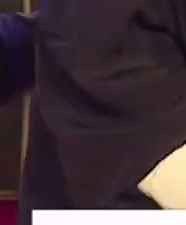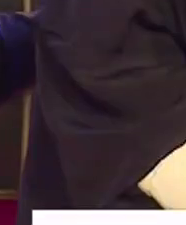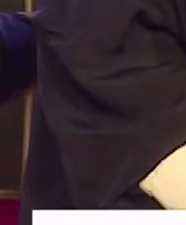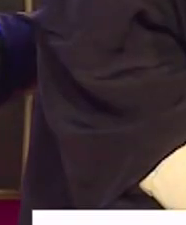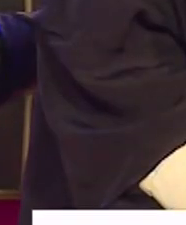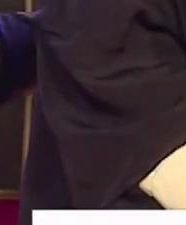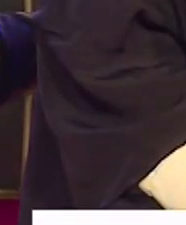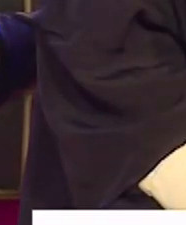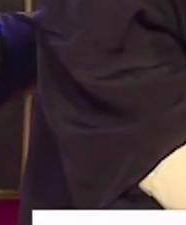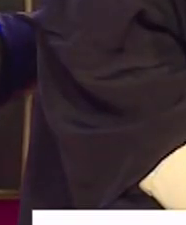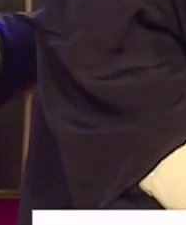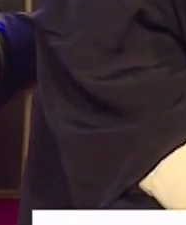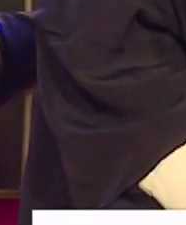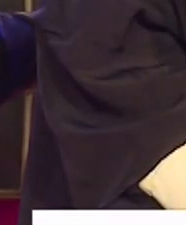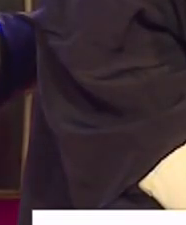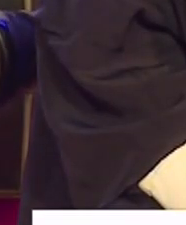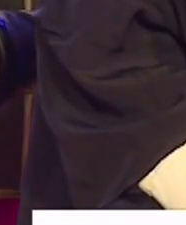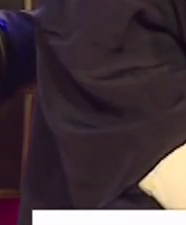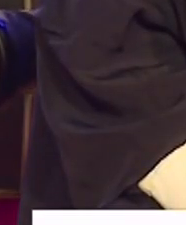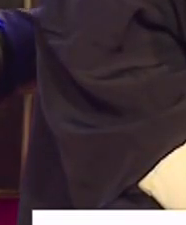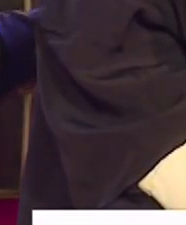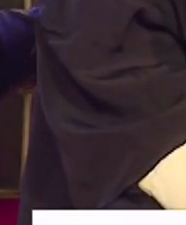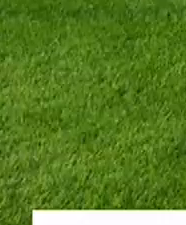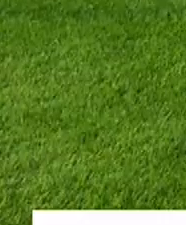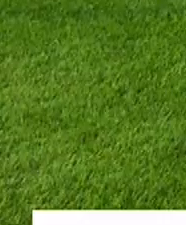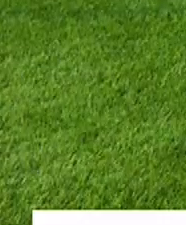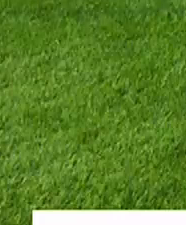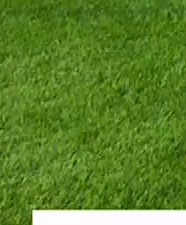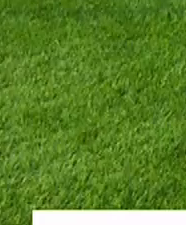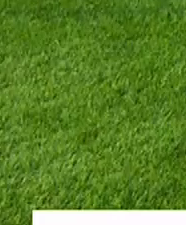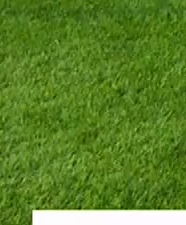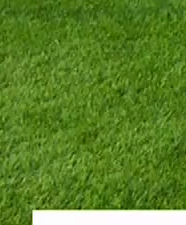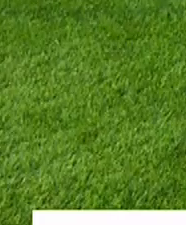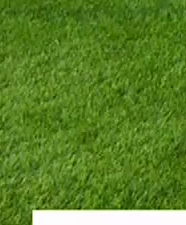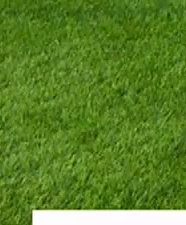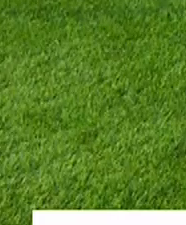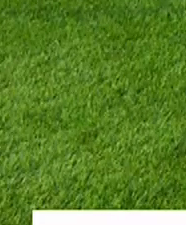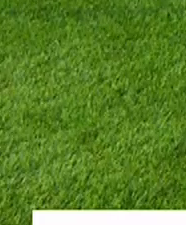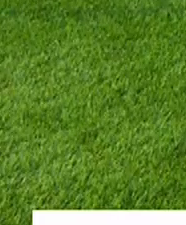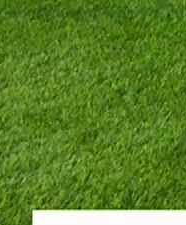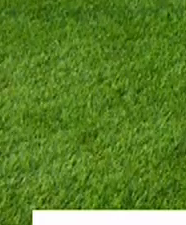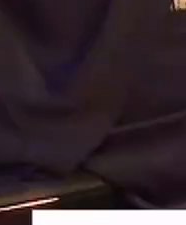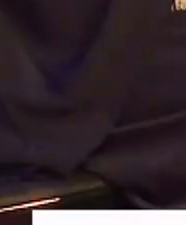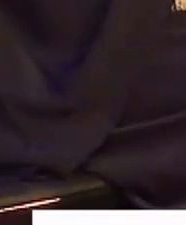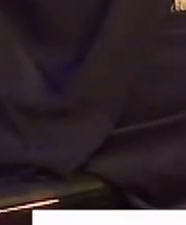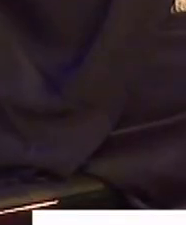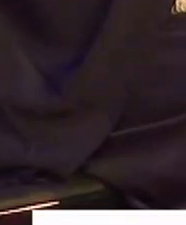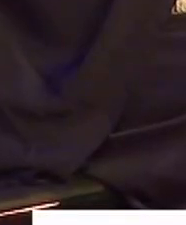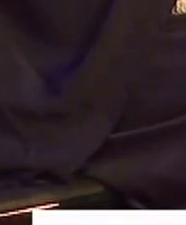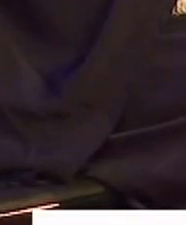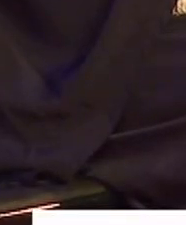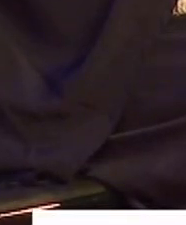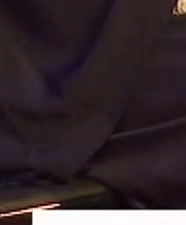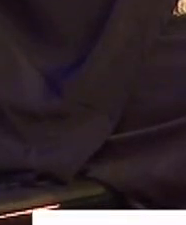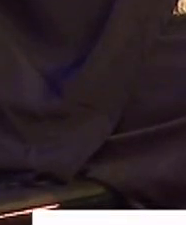تنهي هاتين المرحلتين لثلج سوق العمل وتزوده بعلوم نظريه ومهارات تطبيقيه استفاد